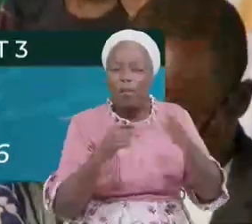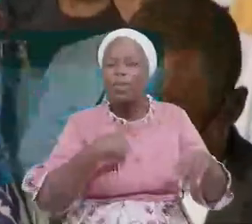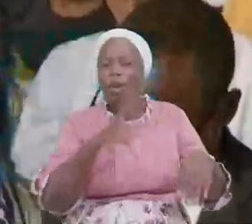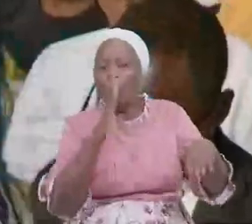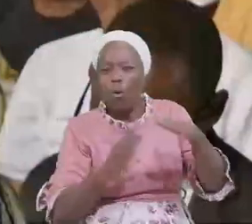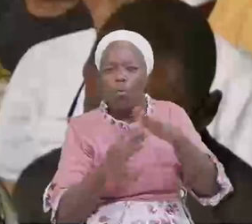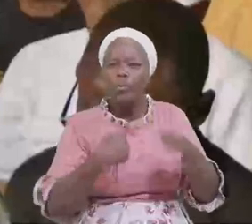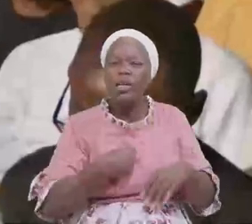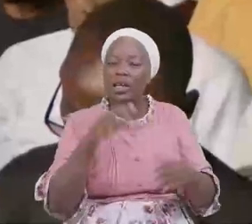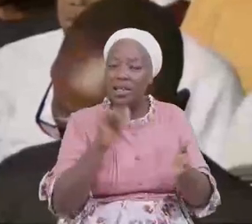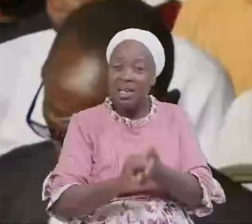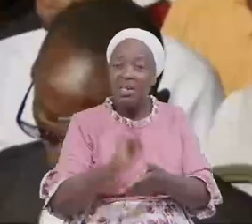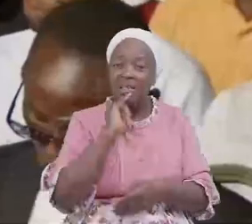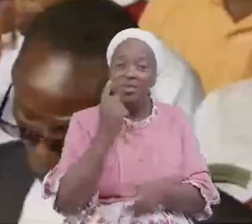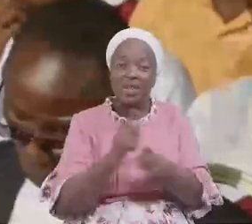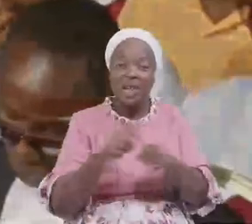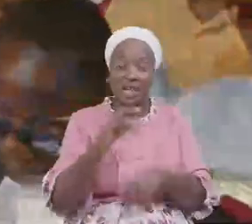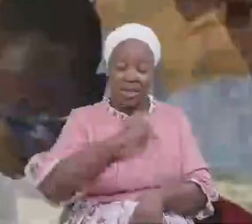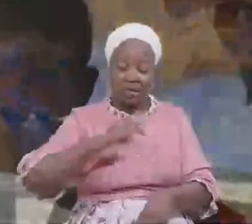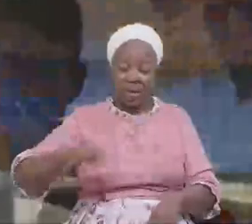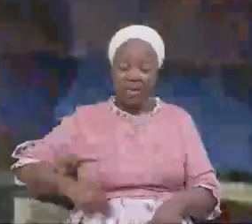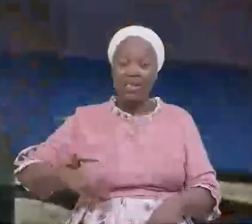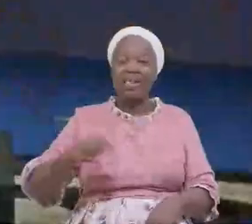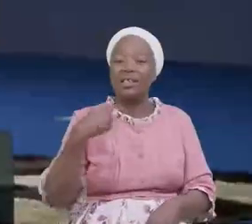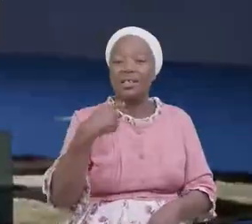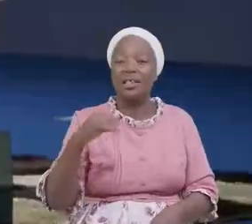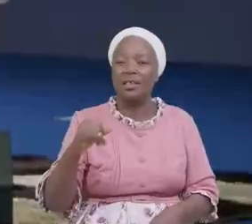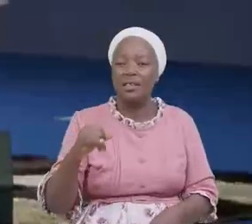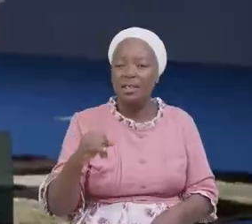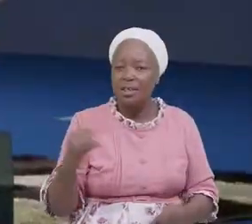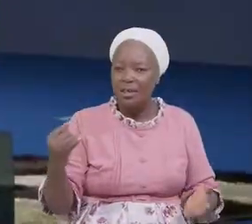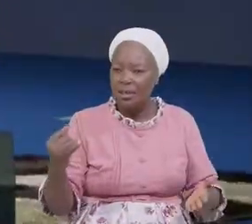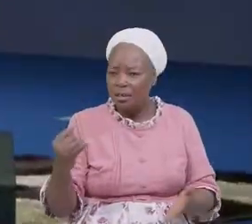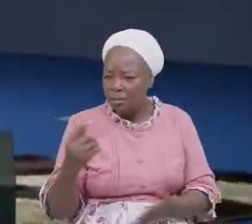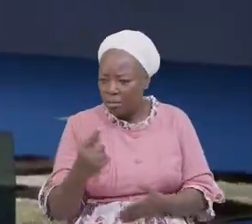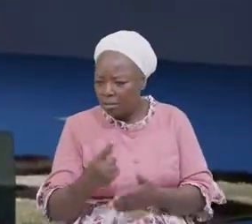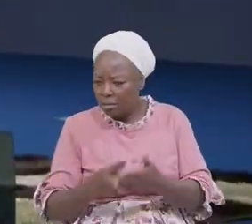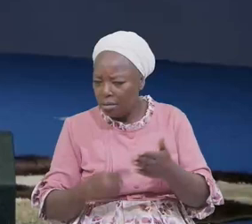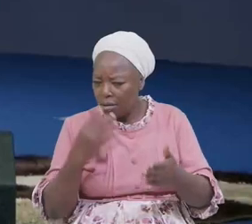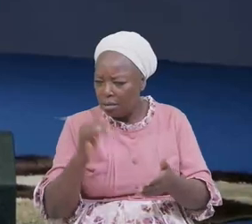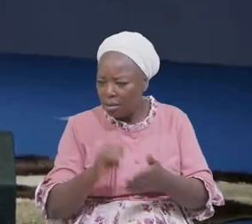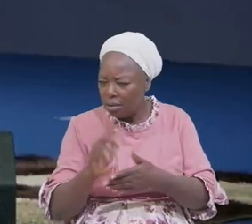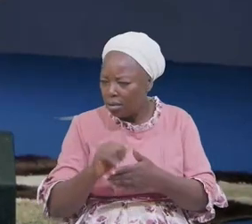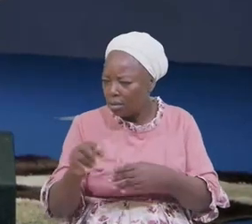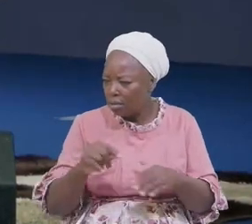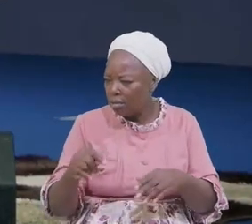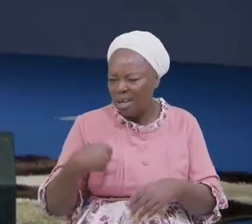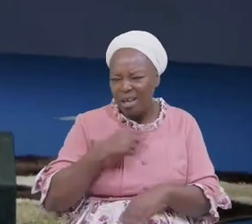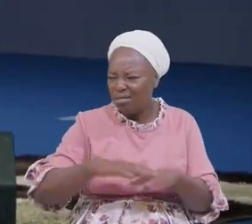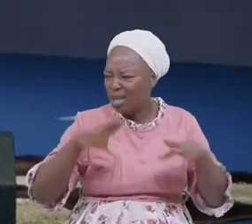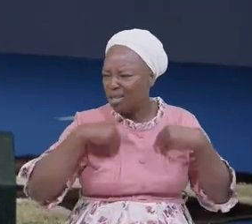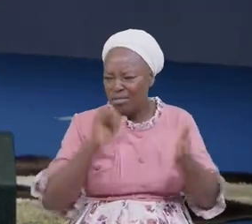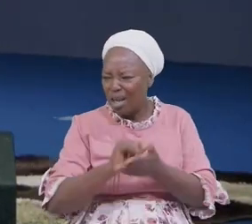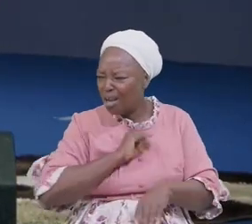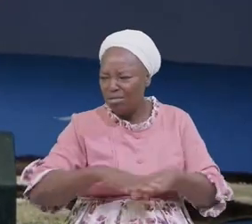Humilie-moi, humilie-moi. C'est comme le mécanisme qui dit, ce que j'ai décidé de faire, je vais le faire. Je n'accepte pas